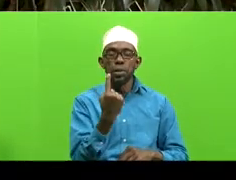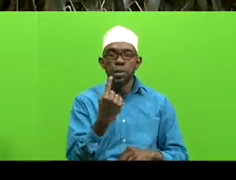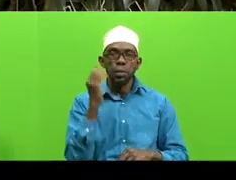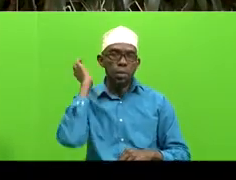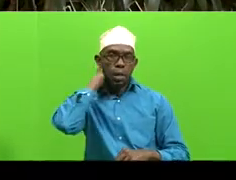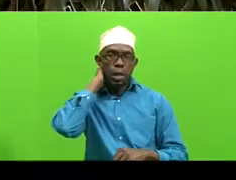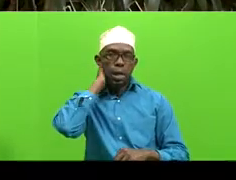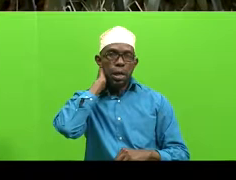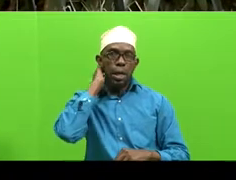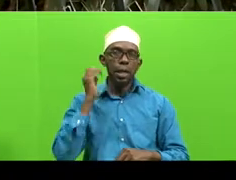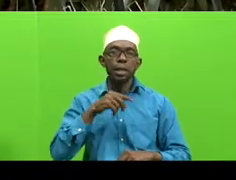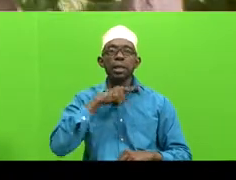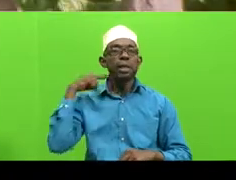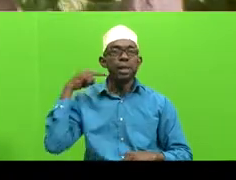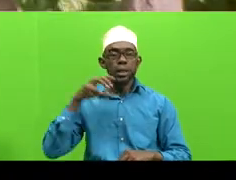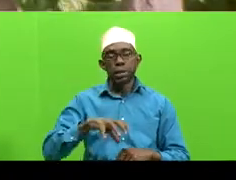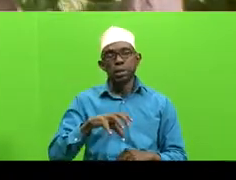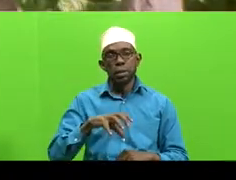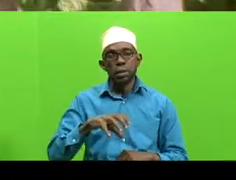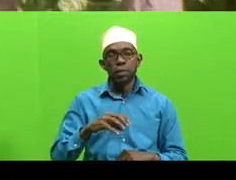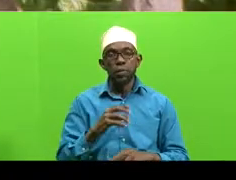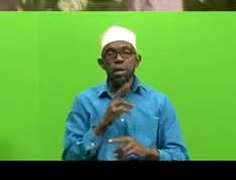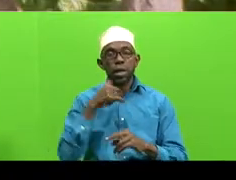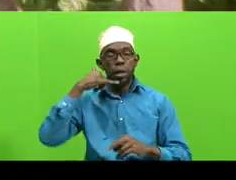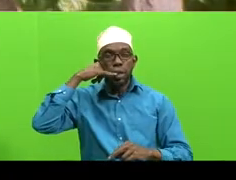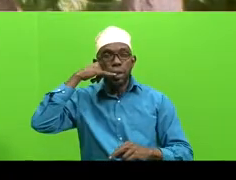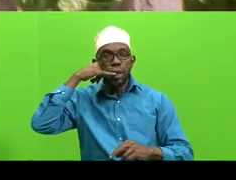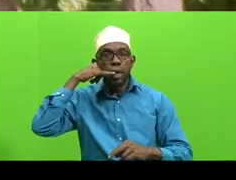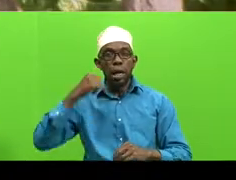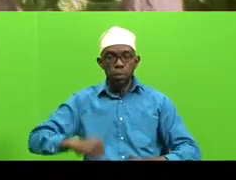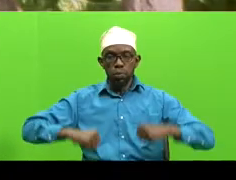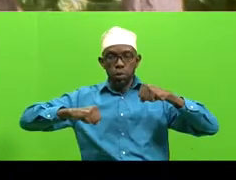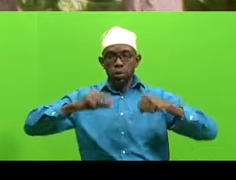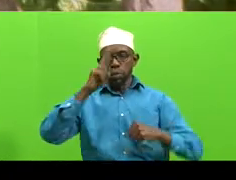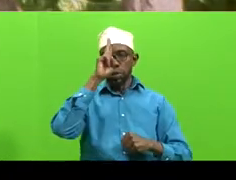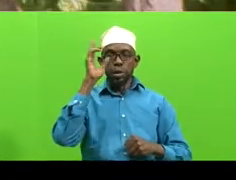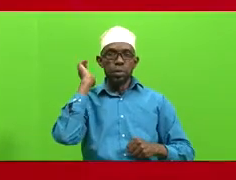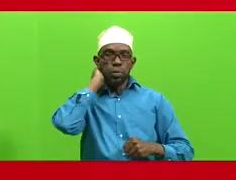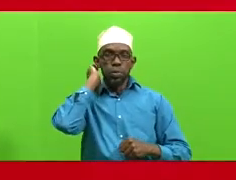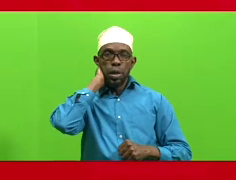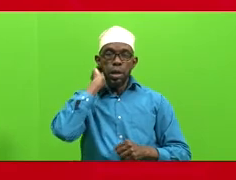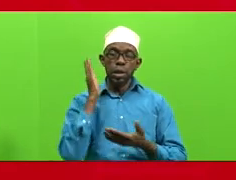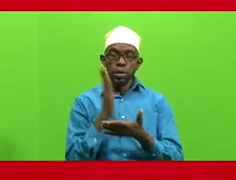Murang'a amesema polisi wamemua mtoto wake. Je, umempigia afisa mkuu wa polisi katika kaunti ya Murang'a ukajua kama ni ukweli?